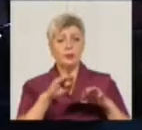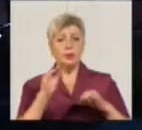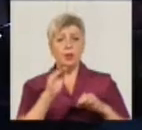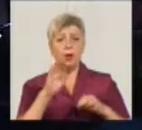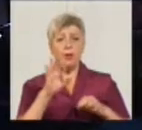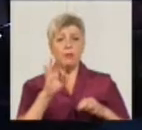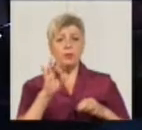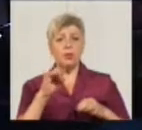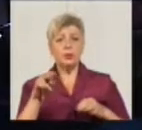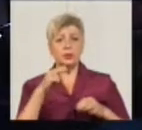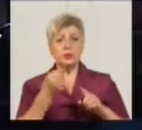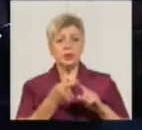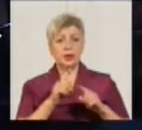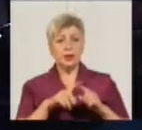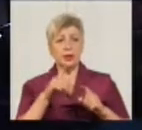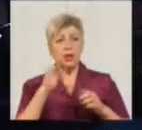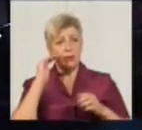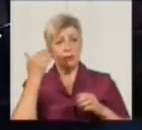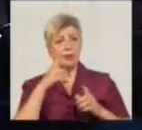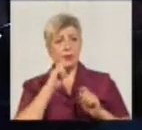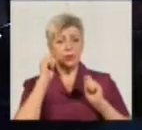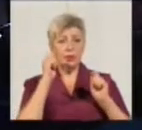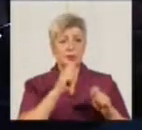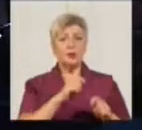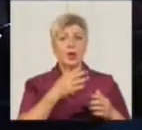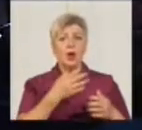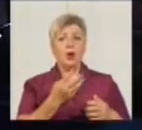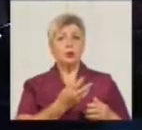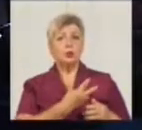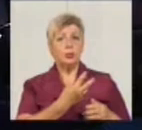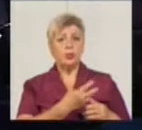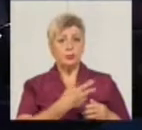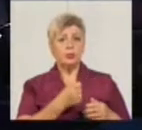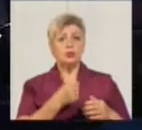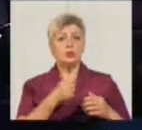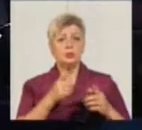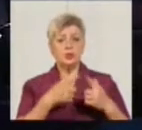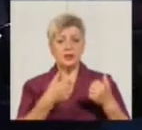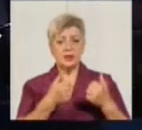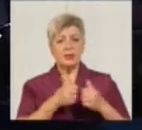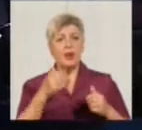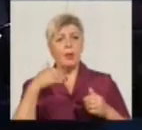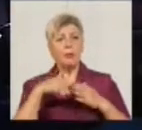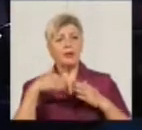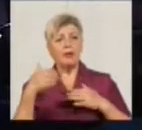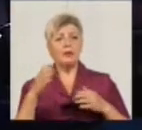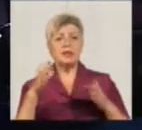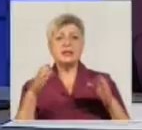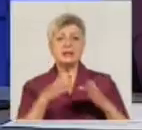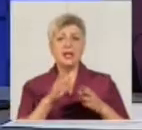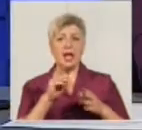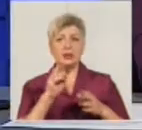подарував одному з підрозділів добровольчого українського корпусу «Правий сектор». Поступово